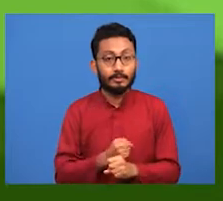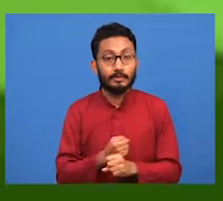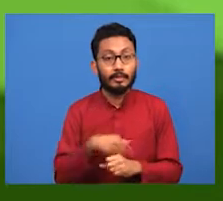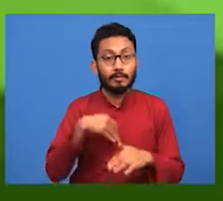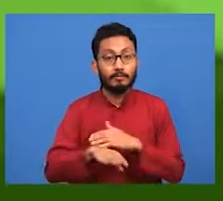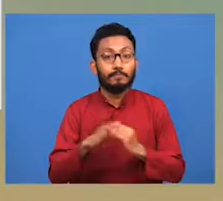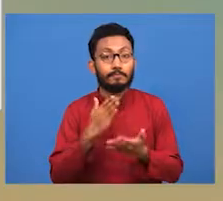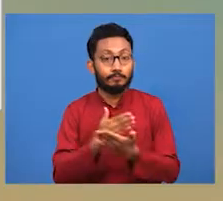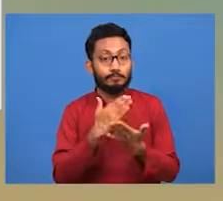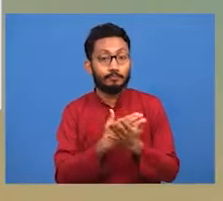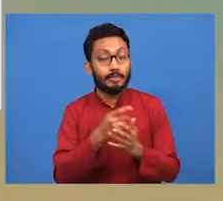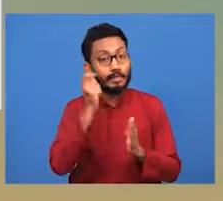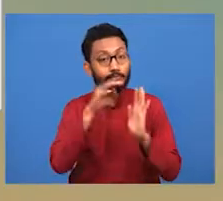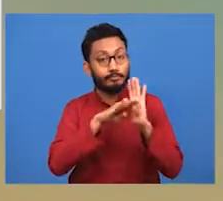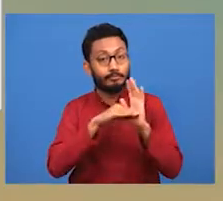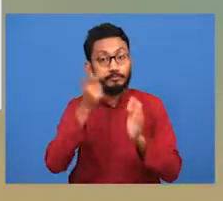tadi?